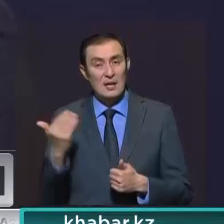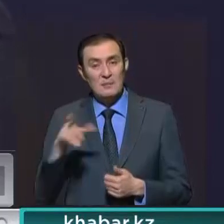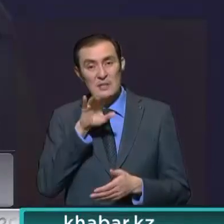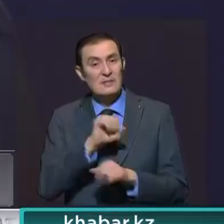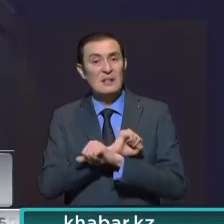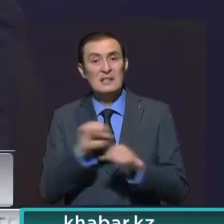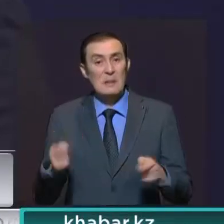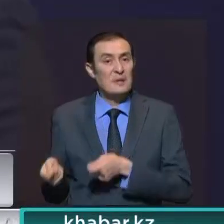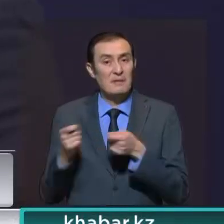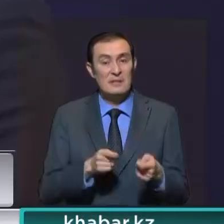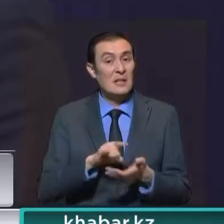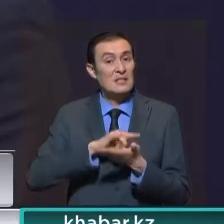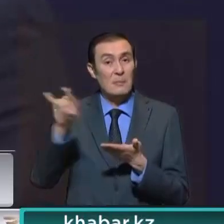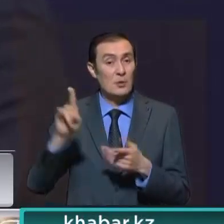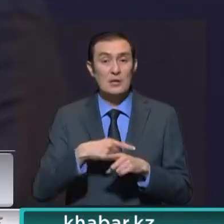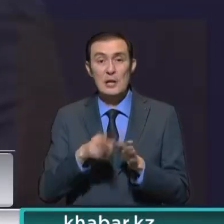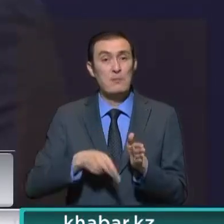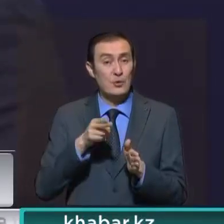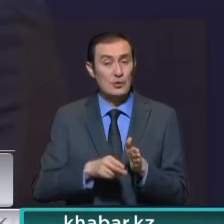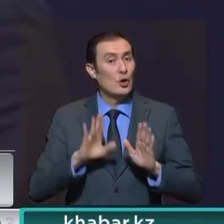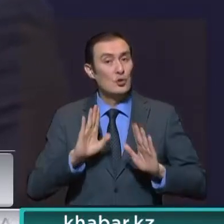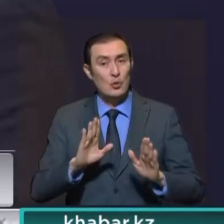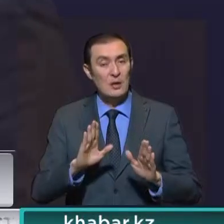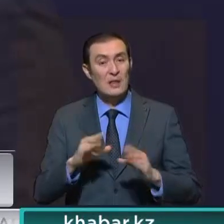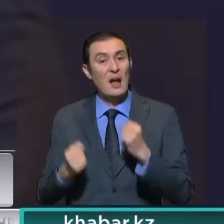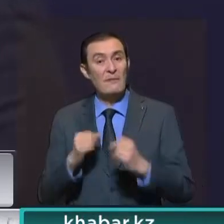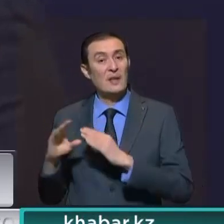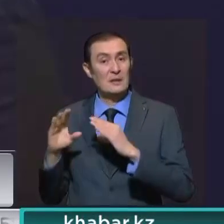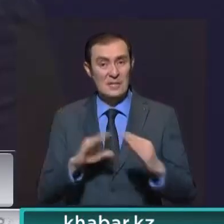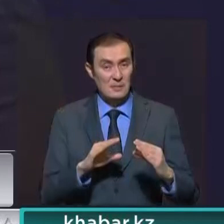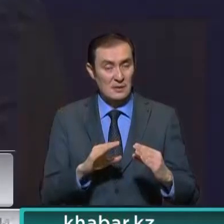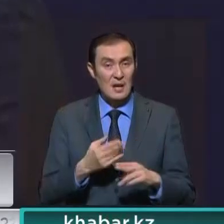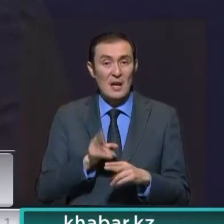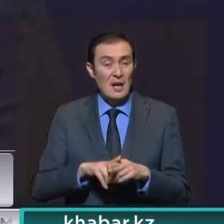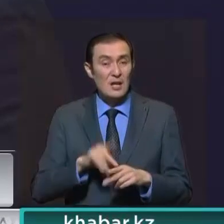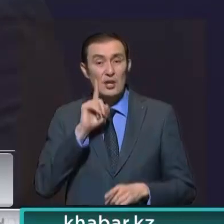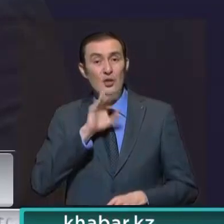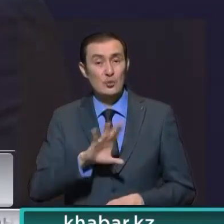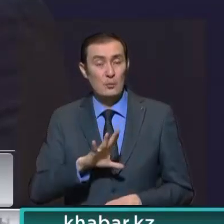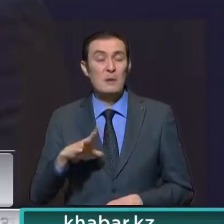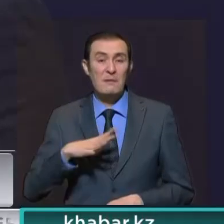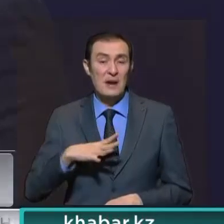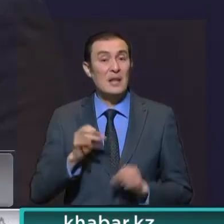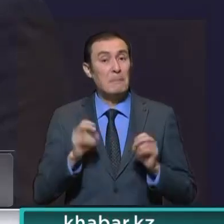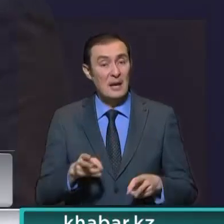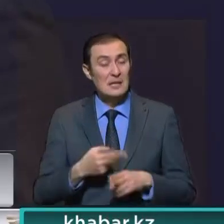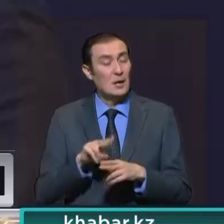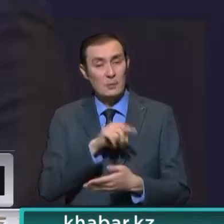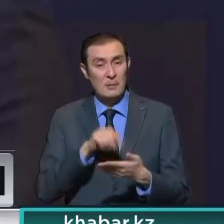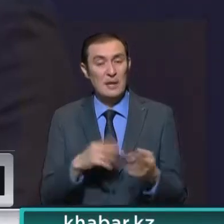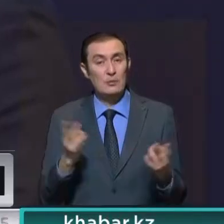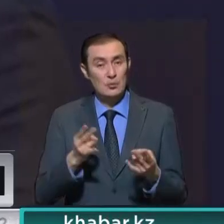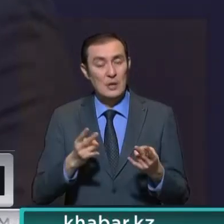питомцев нельзя перевозить на самолете или поезде только на автотранспорте это не всегда удобно и безопасно эту проблему нужно